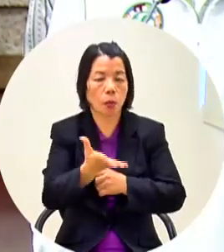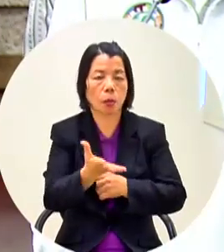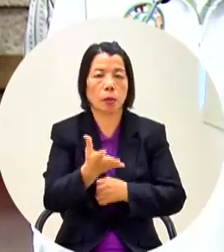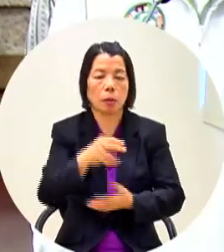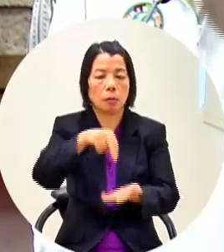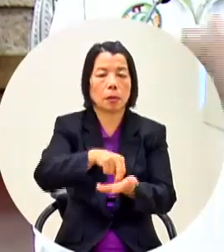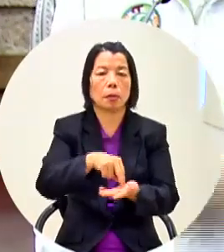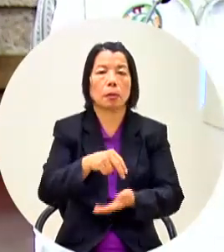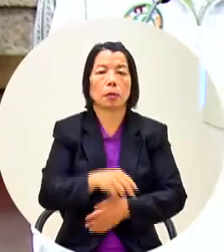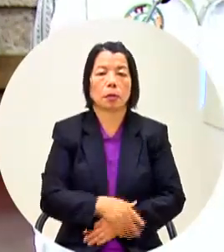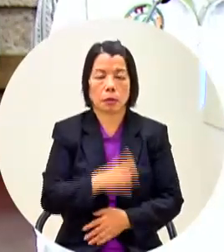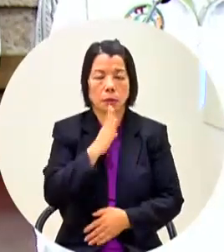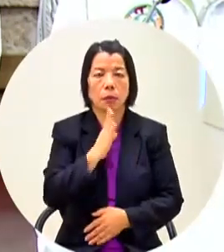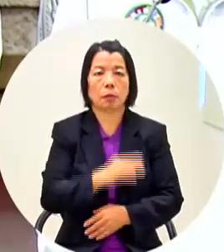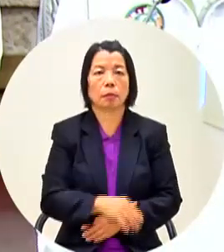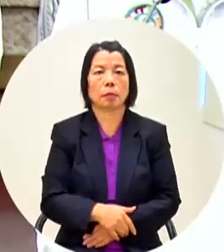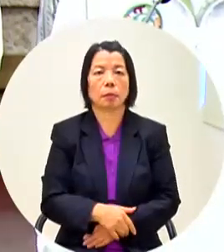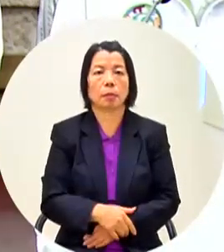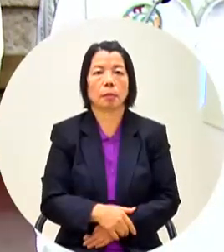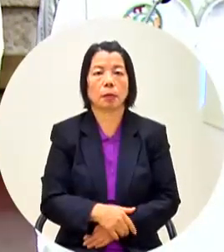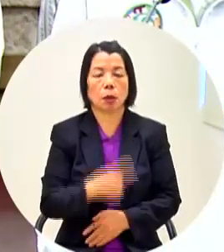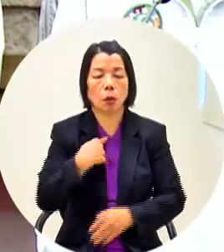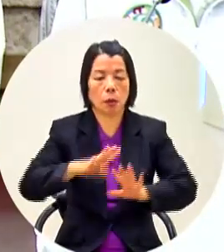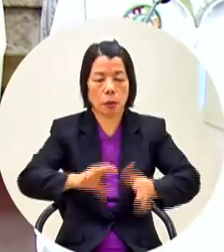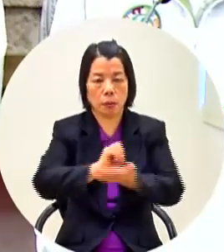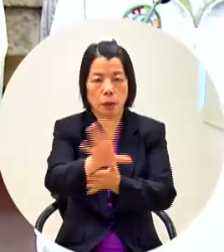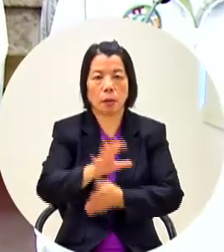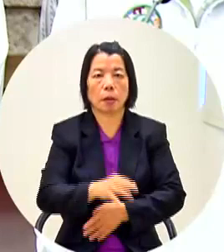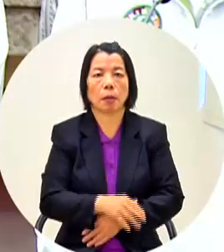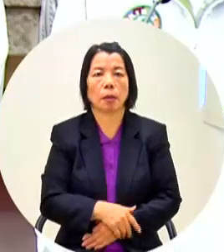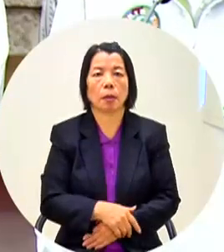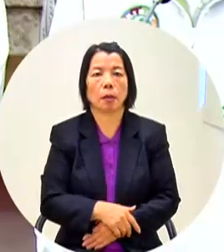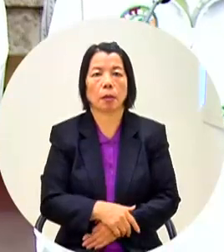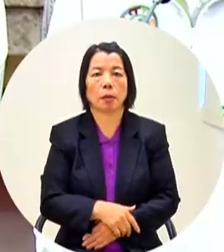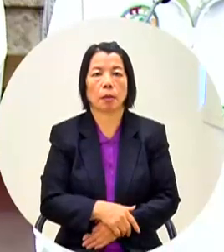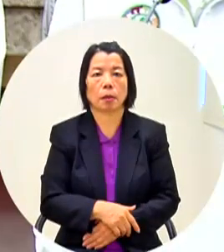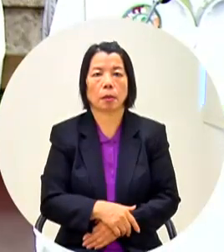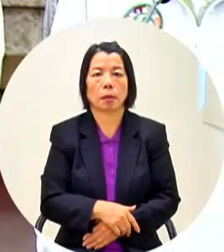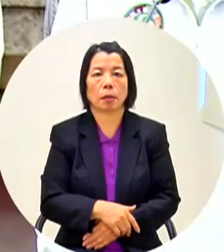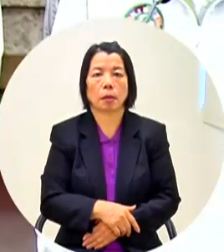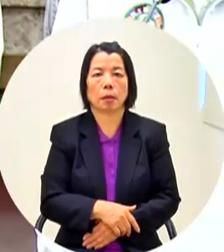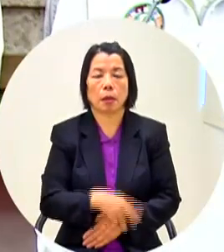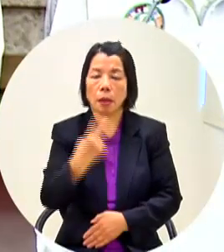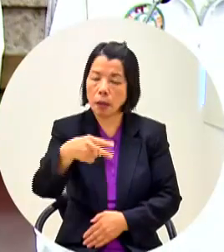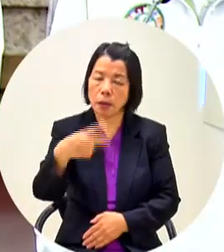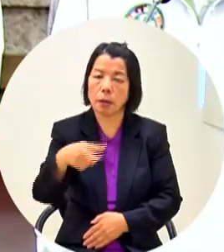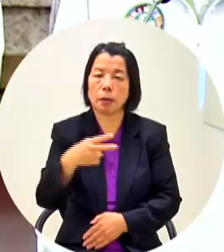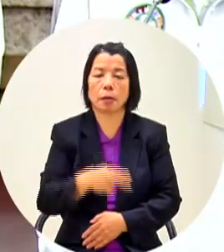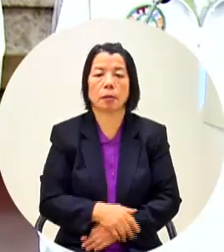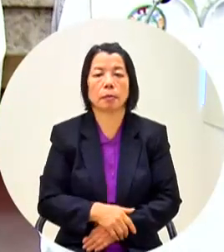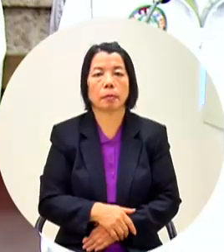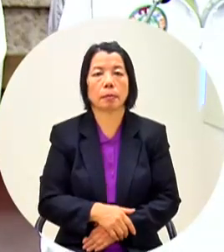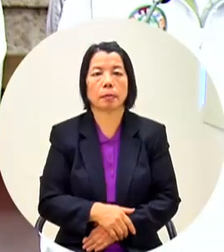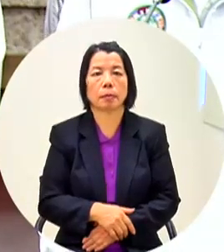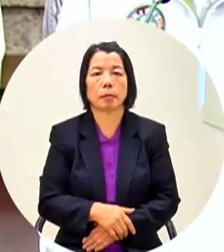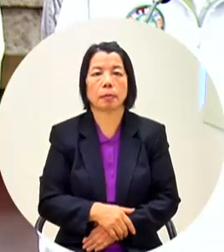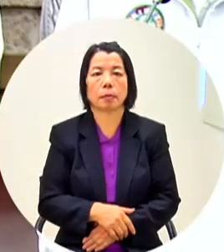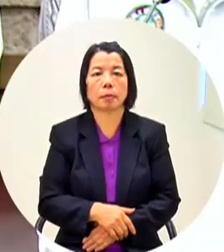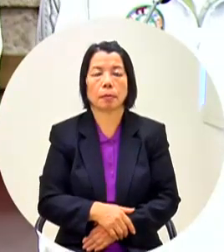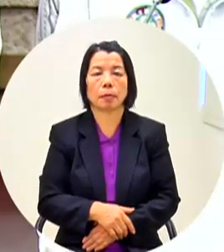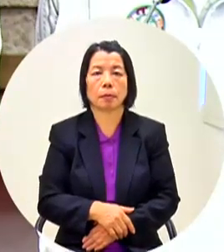嘿。 是的， 是吧？好，来。 跟议员报告一下。 等一下，你回答是与不是就好。来，还有，麦给来，放一